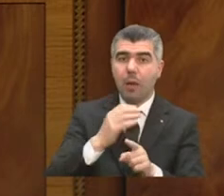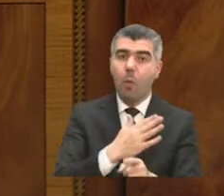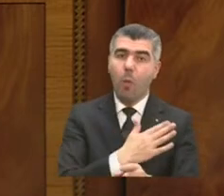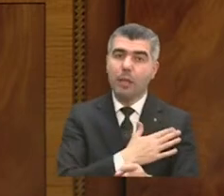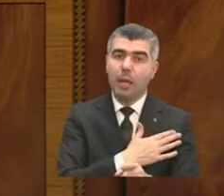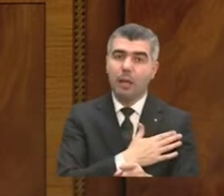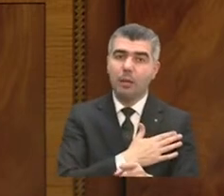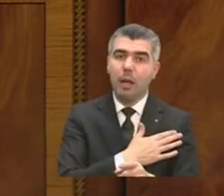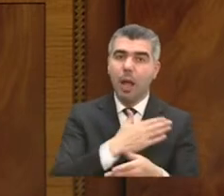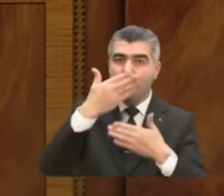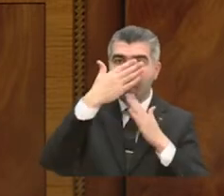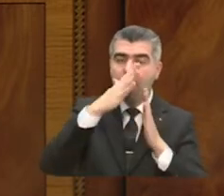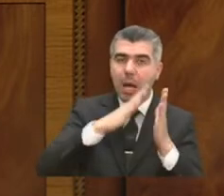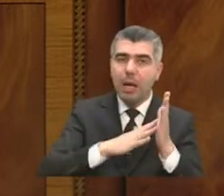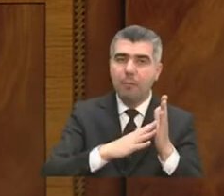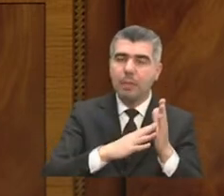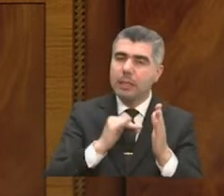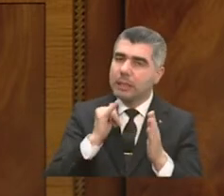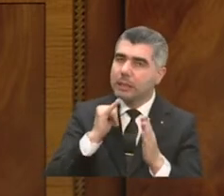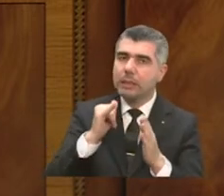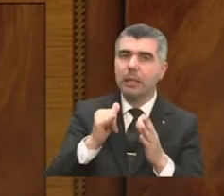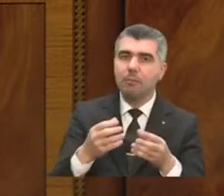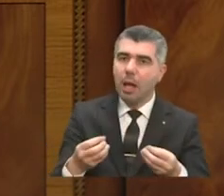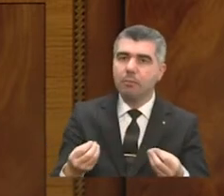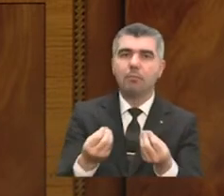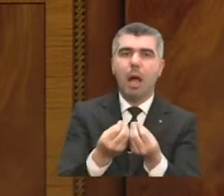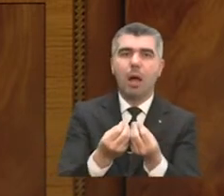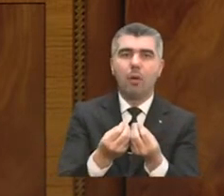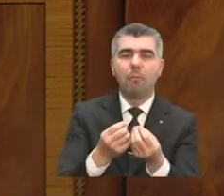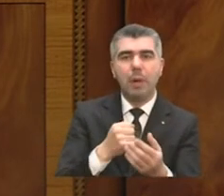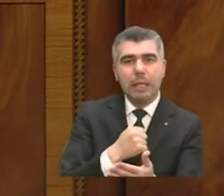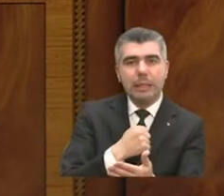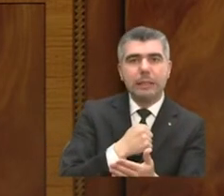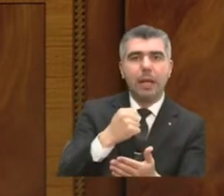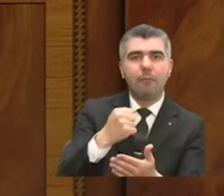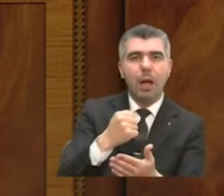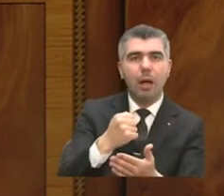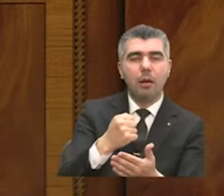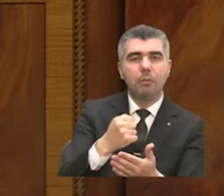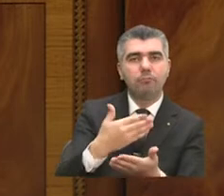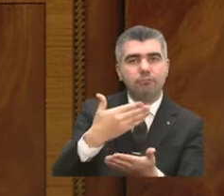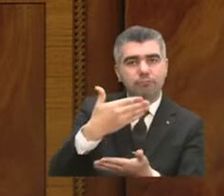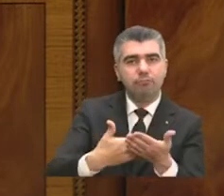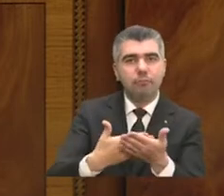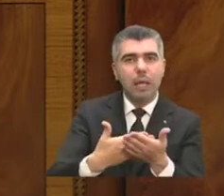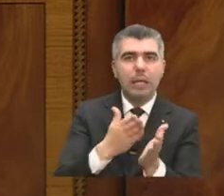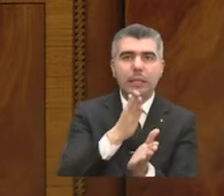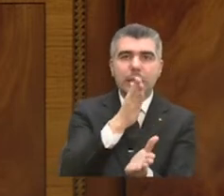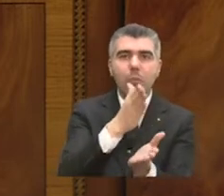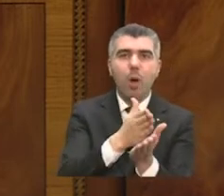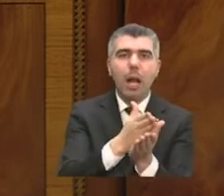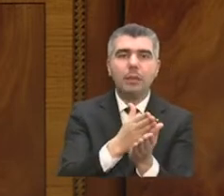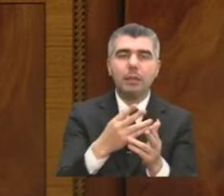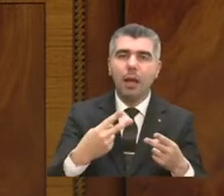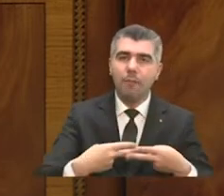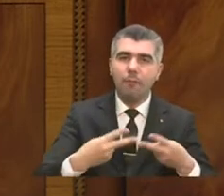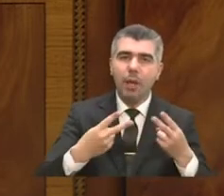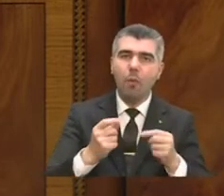nos institutions restent souveraines parce que nous considérons que cette souveraineté est un tout